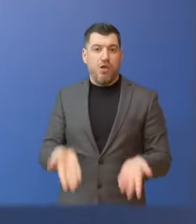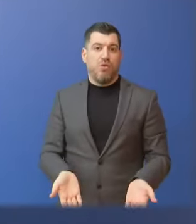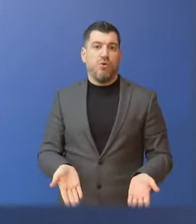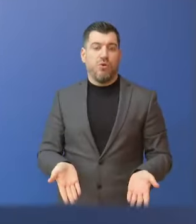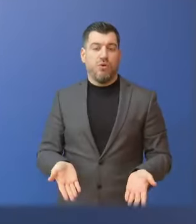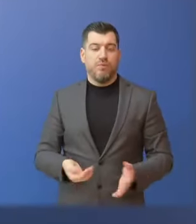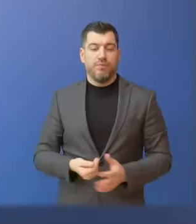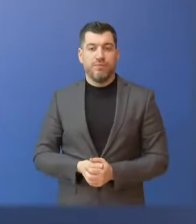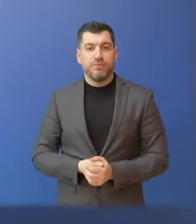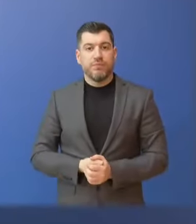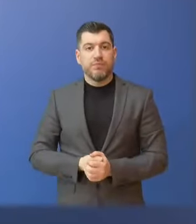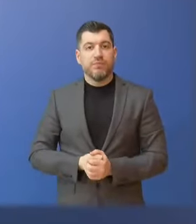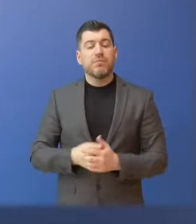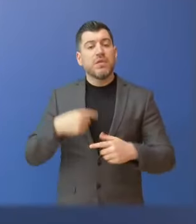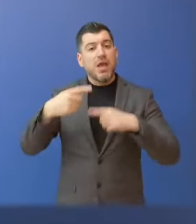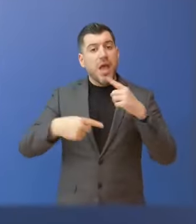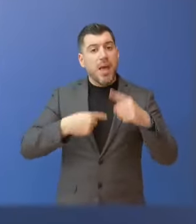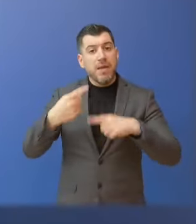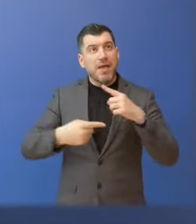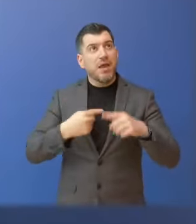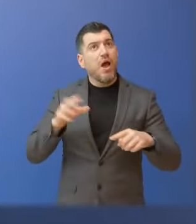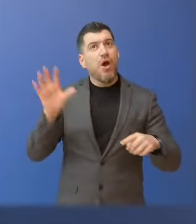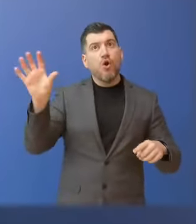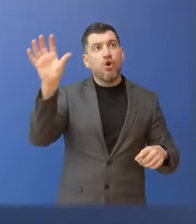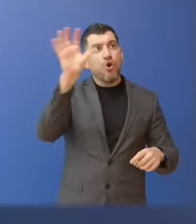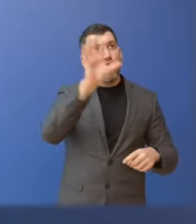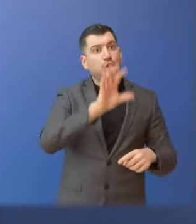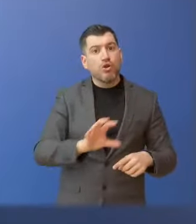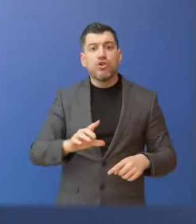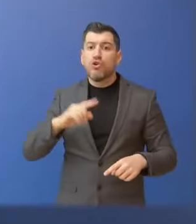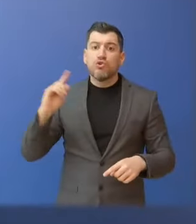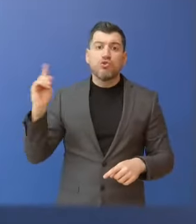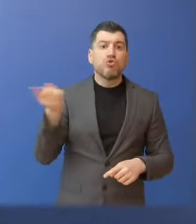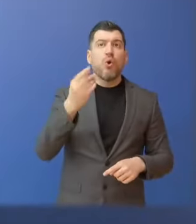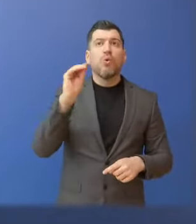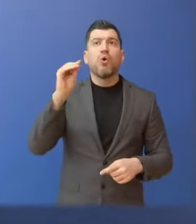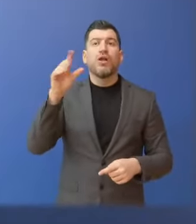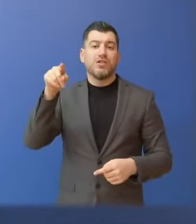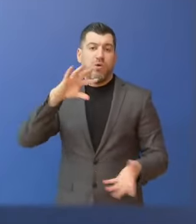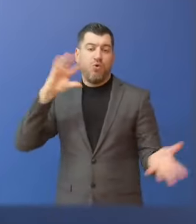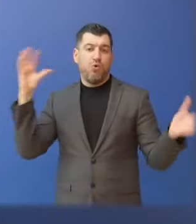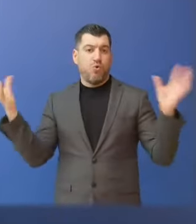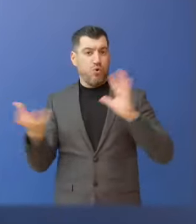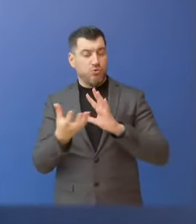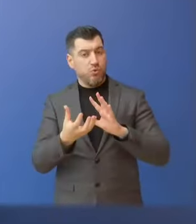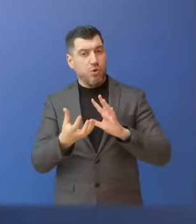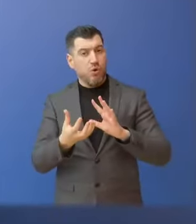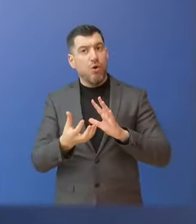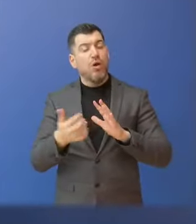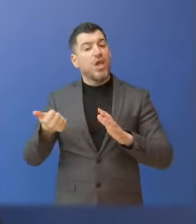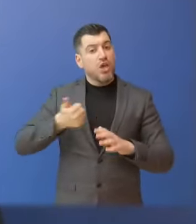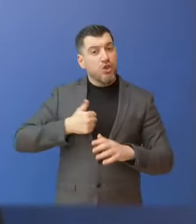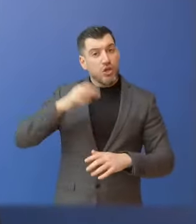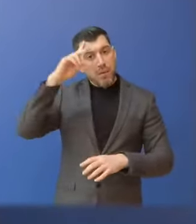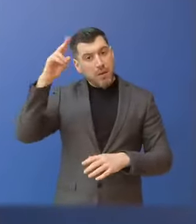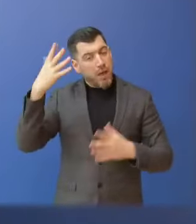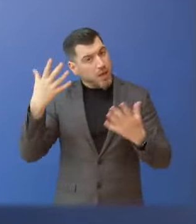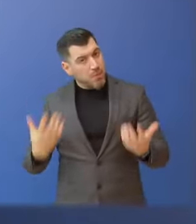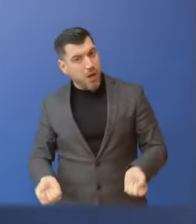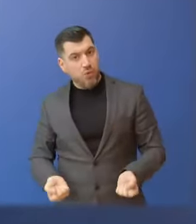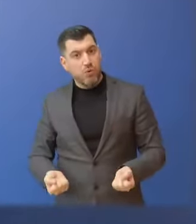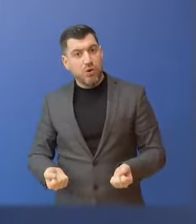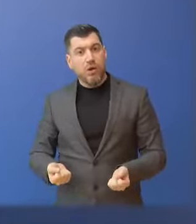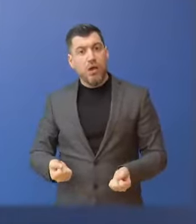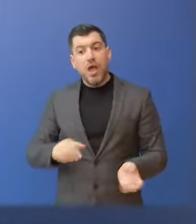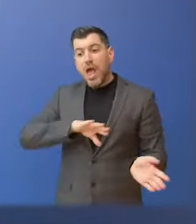όλες τις υπόλοιπες χώρες αυτό συμβαίνει σε όλο τον πολιτισμένο κόσμο εκτός από την ελλάδα μία χώρα που έχει κάνει τεράστια βήματα σε πολλούς άλλους